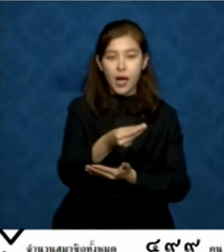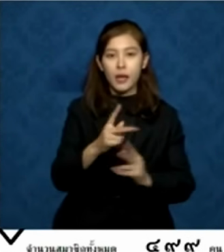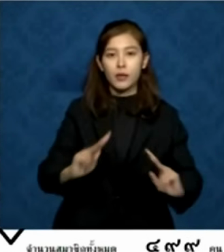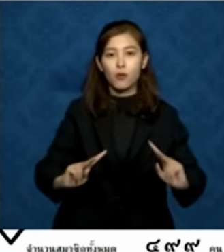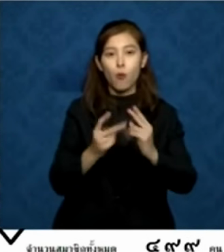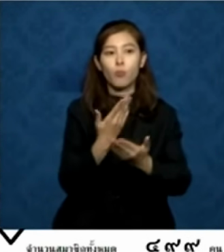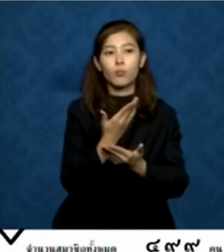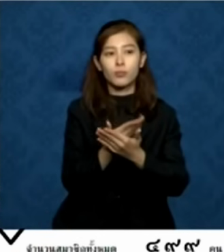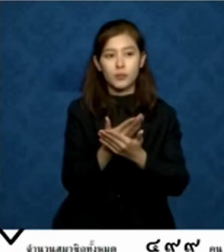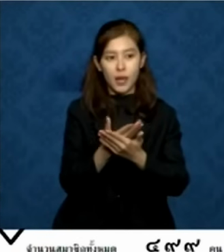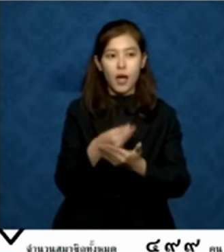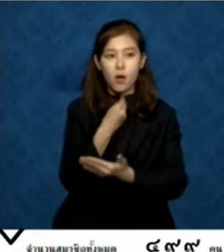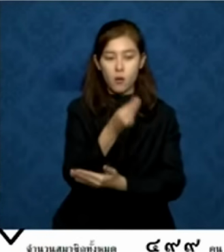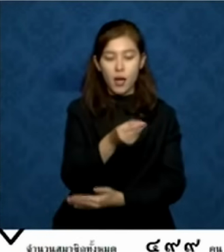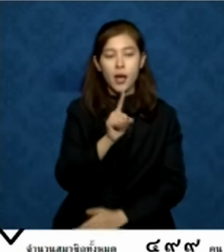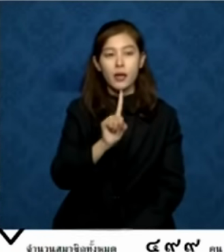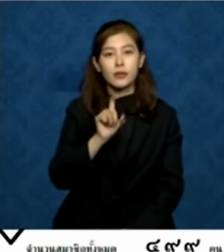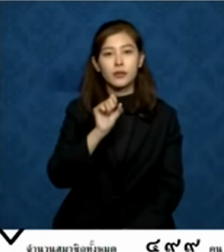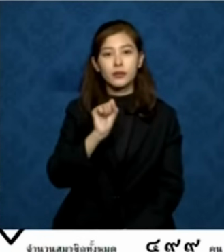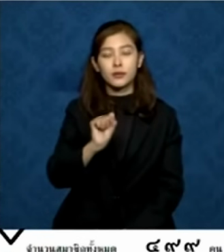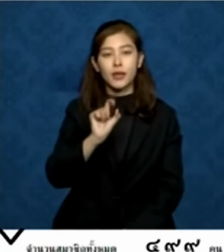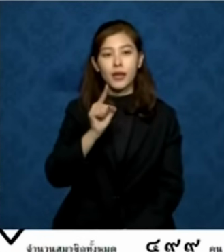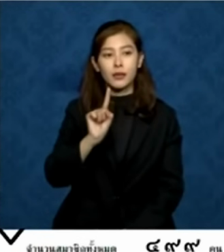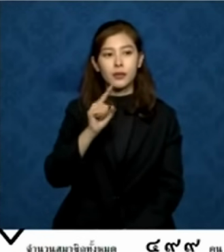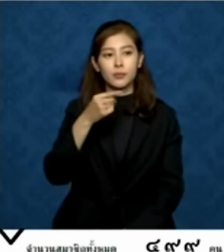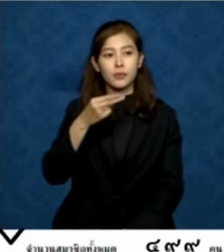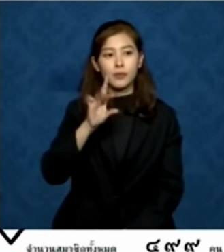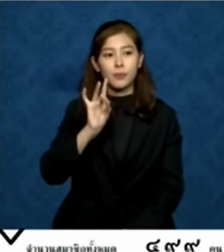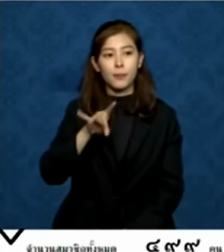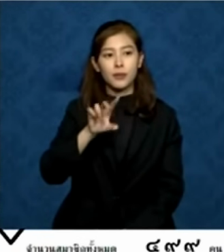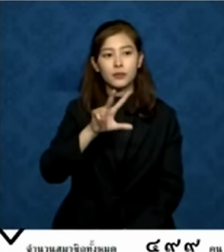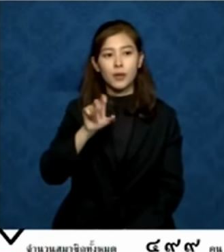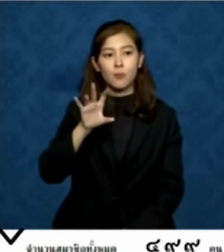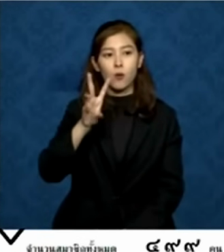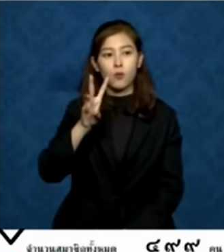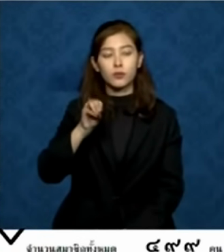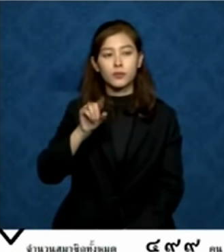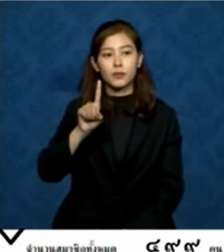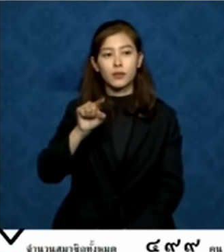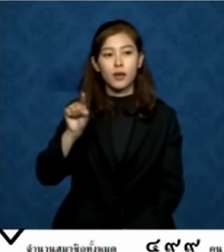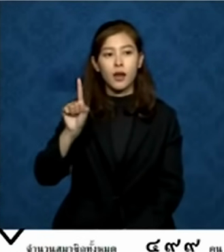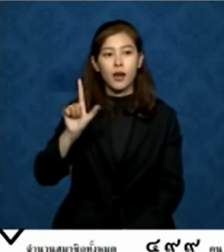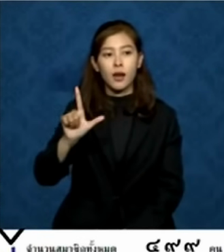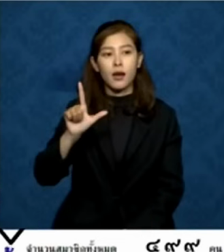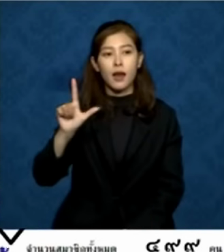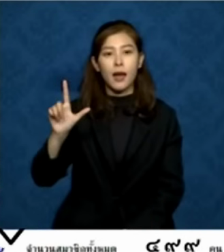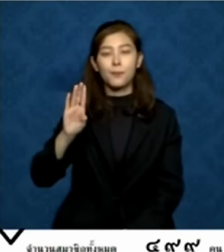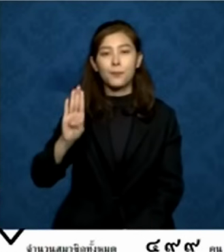118,361.1 ล้านบาทหรือคิดเป็นร้อยละ 3.4 รายจ่ายลงทุนจำนวน